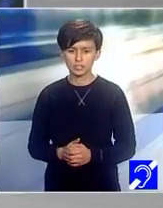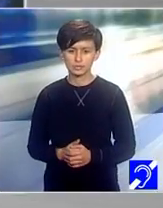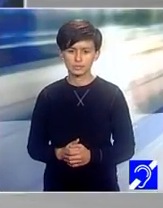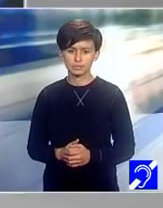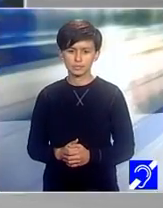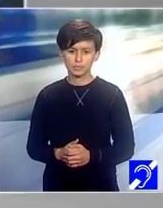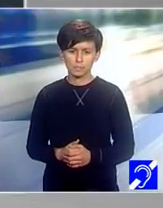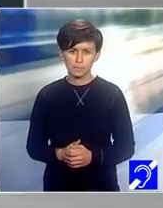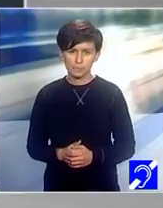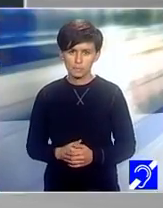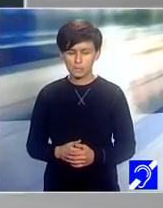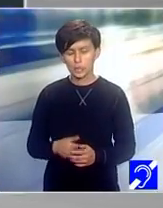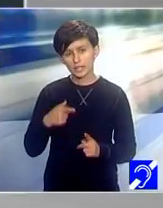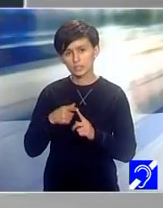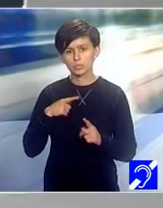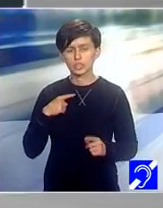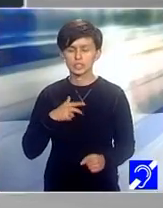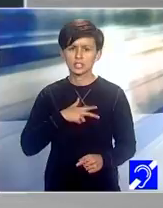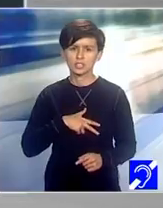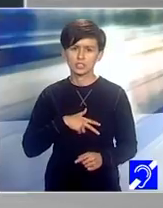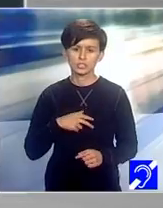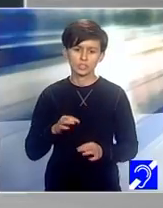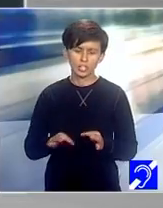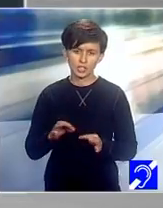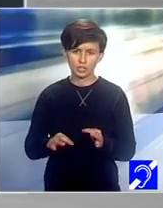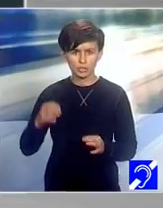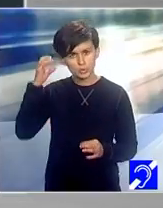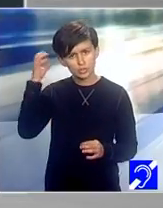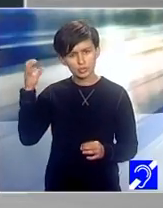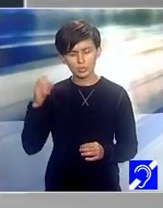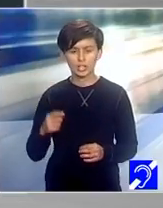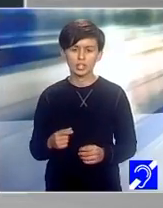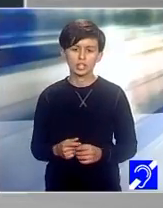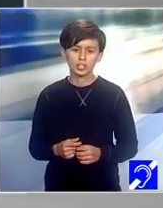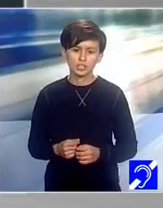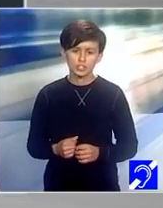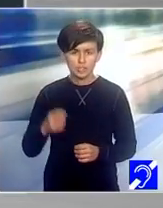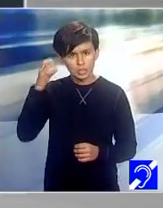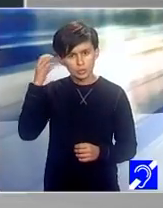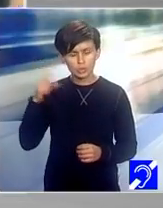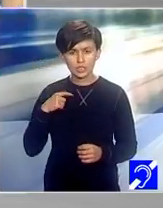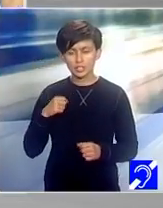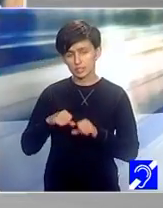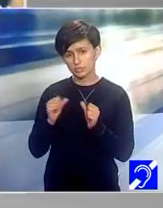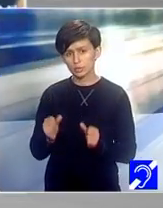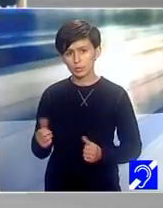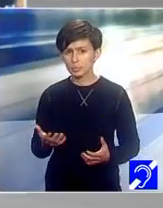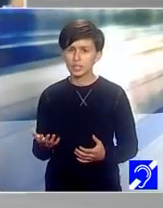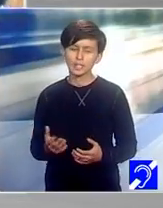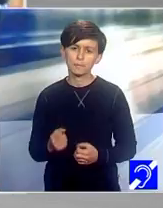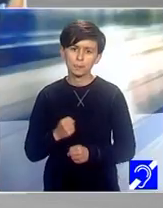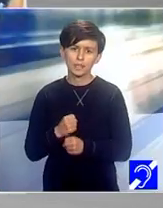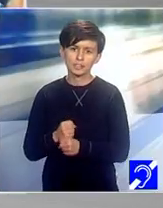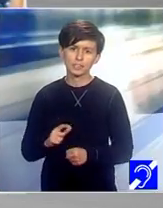social, economic și cultural. Mai degrabă, cultura este mijlocul prin care se împlinesc celelalte două. Și din